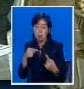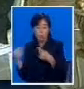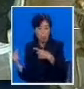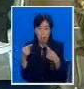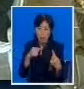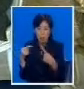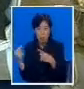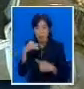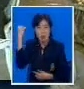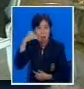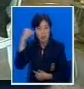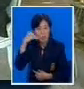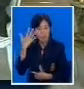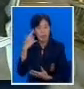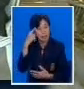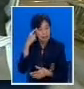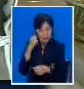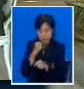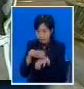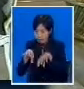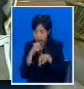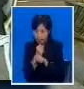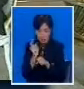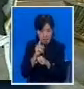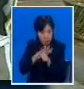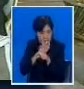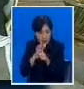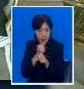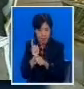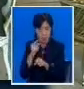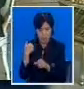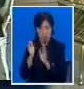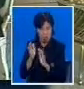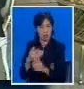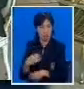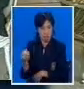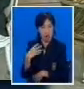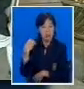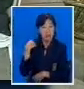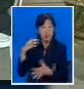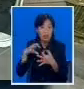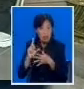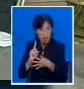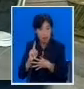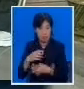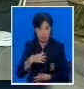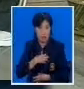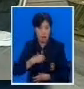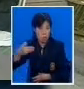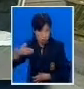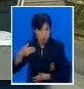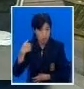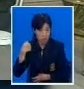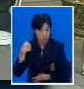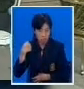ความพอดีผมก็ให้แนวทางไว้จริงๆก็มีคนยังอยากเสนอให้ทำมากกว่านี้นะครับก็คือเรื่อง เปิดให้มากกว่านี้แหละครับ หวยบ